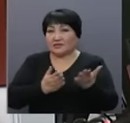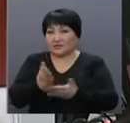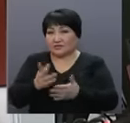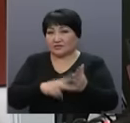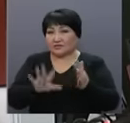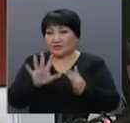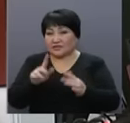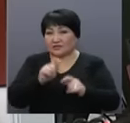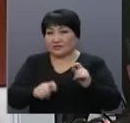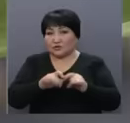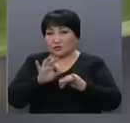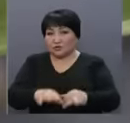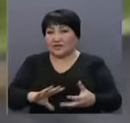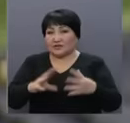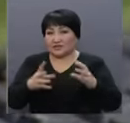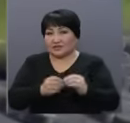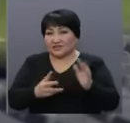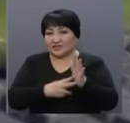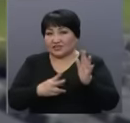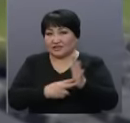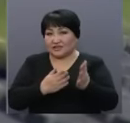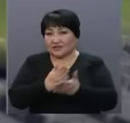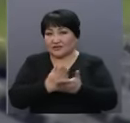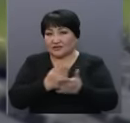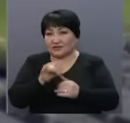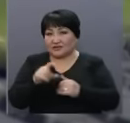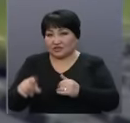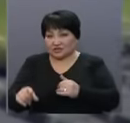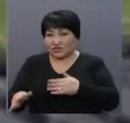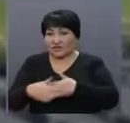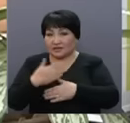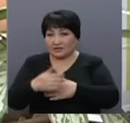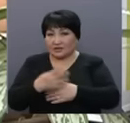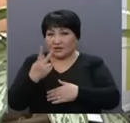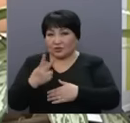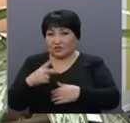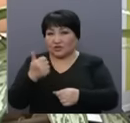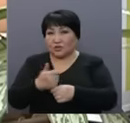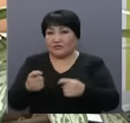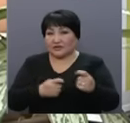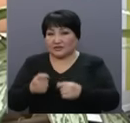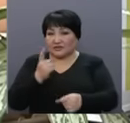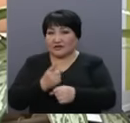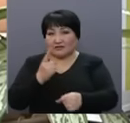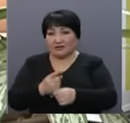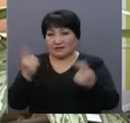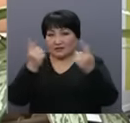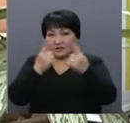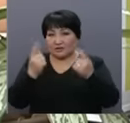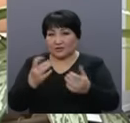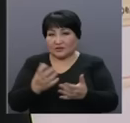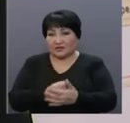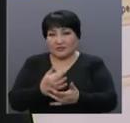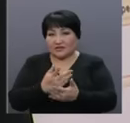жүргізілген. Нәтижесінде 7 қызметші тәртіпке салынып, 3 басшы қатаң ескерту алды. Оған қоса бірқатары қызметінен